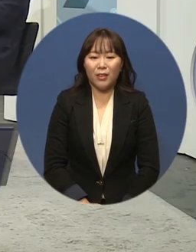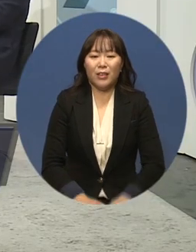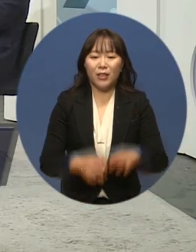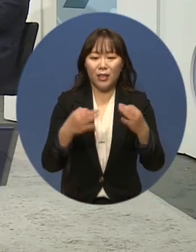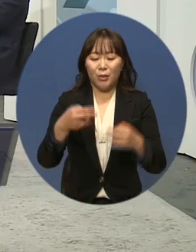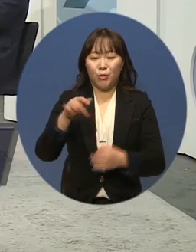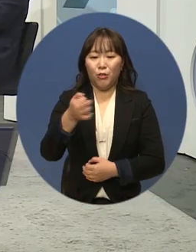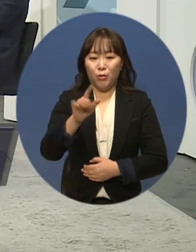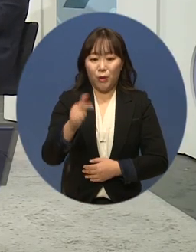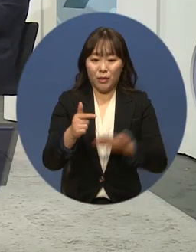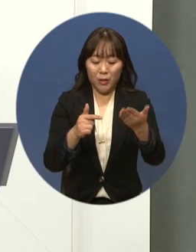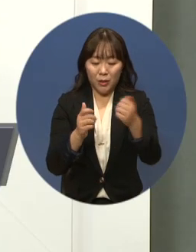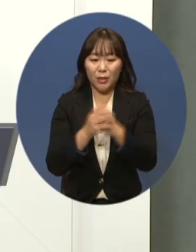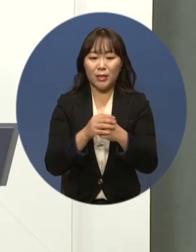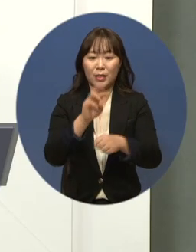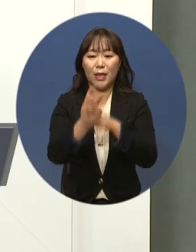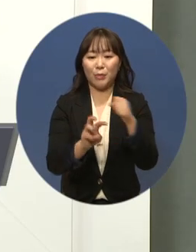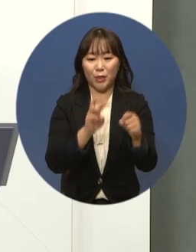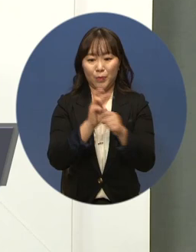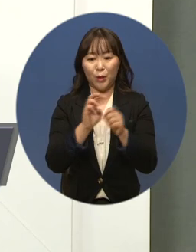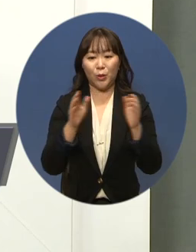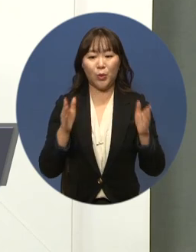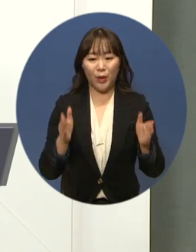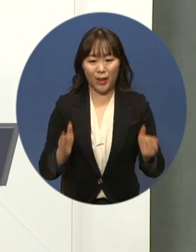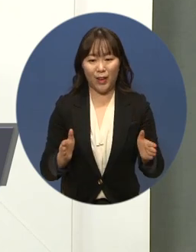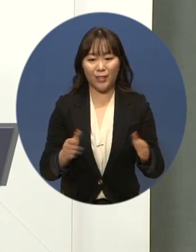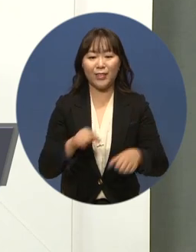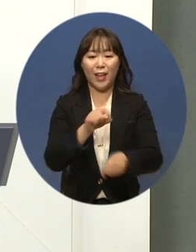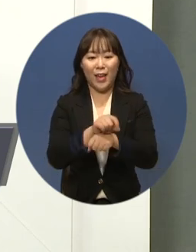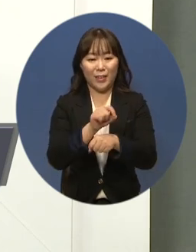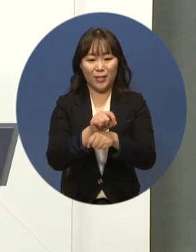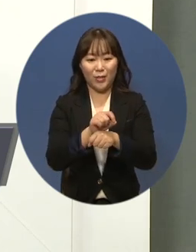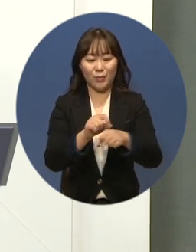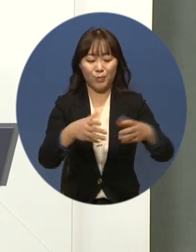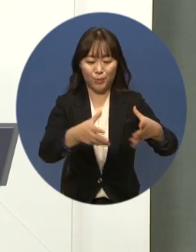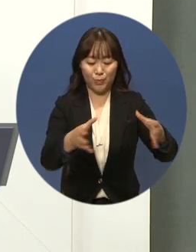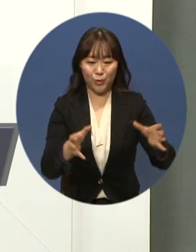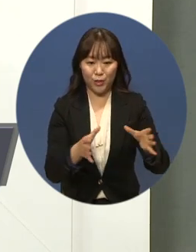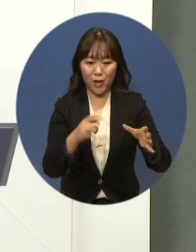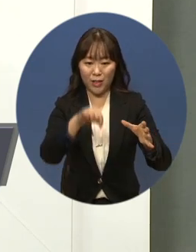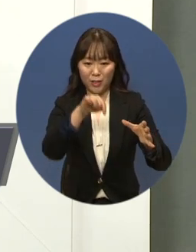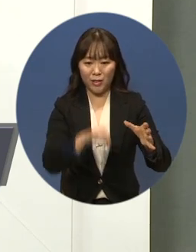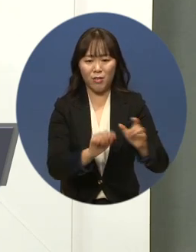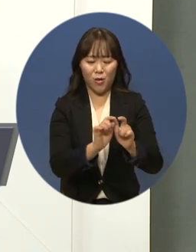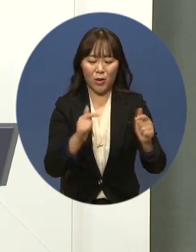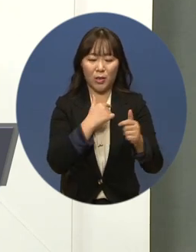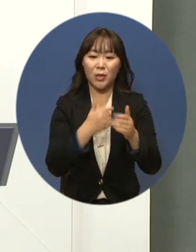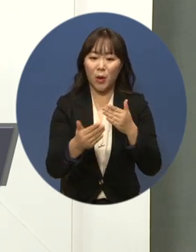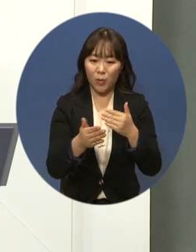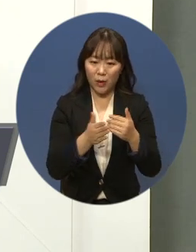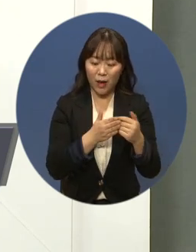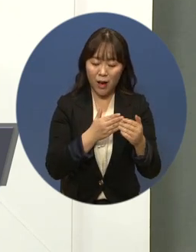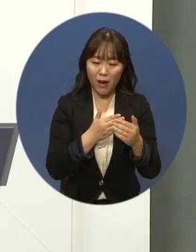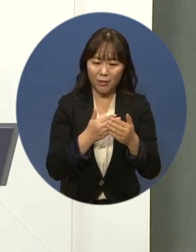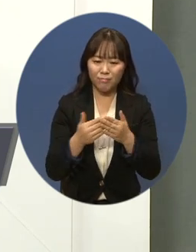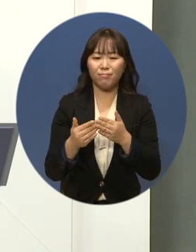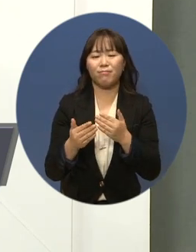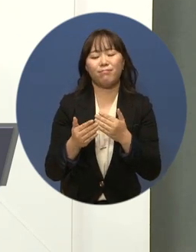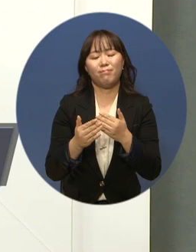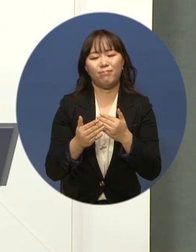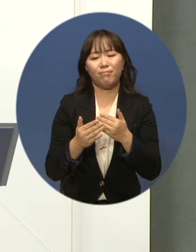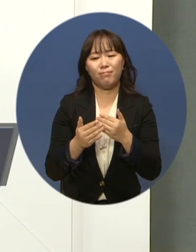김두관 의원께서는 30여 년 동안 행정부서에서 이제 여러 가지 경험과